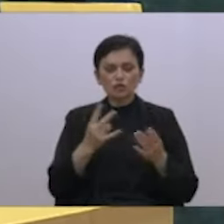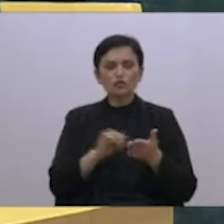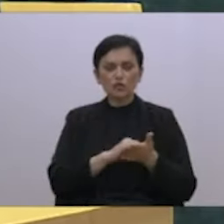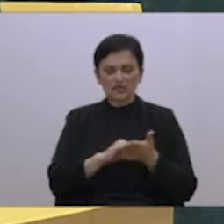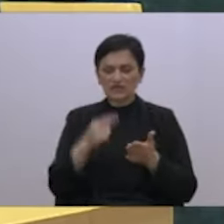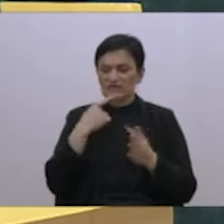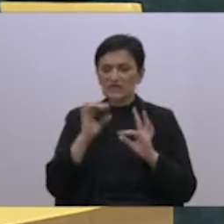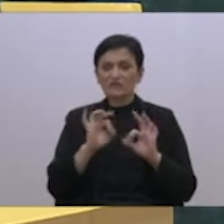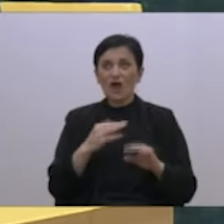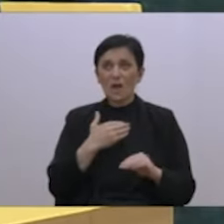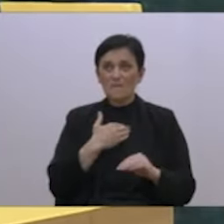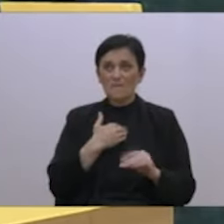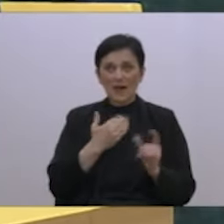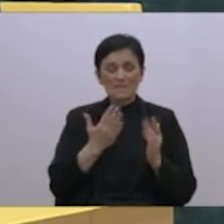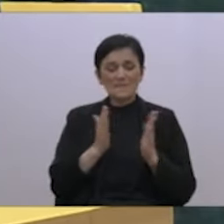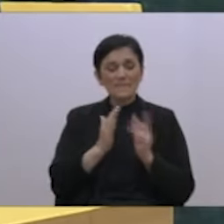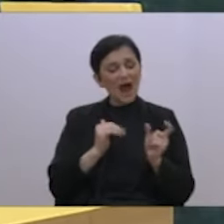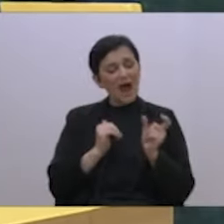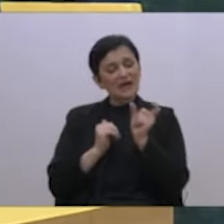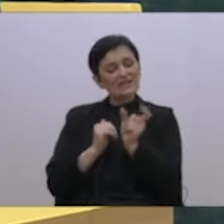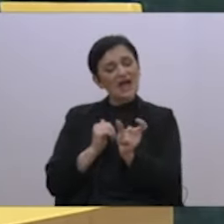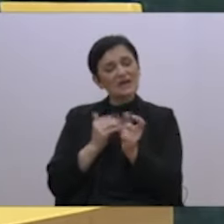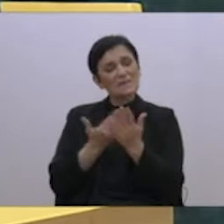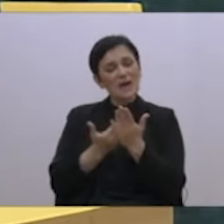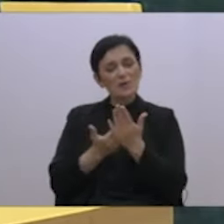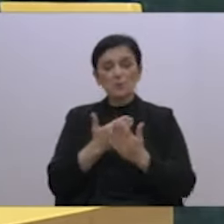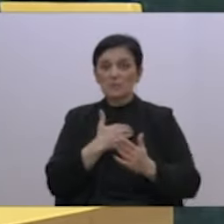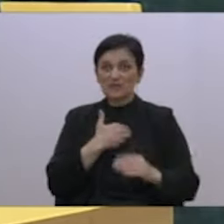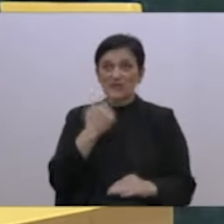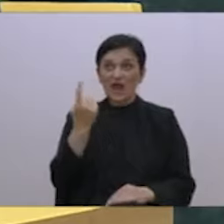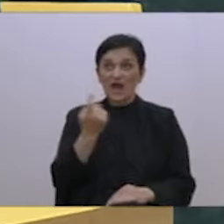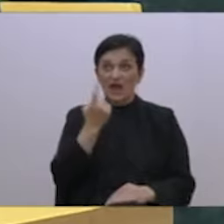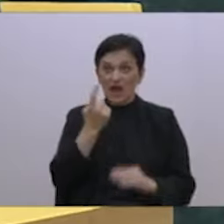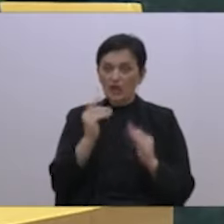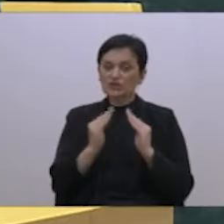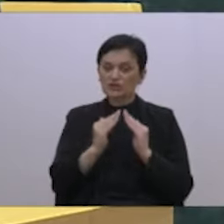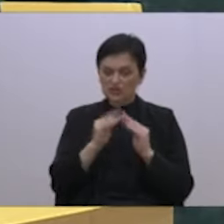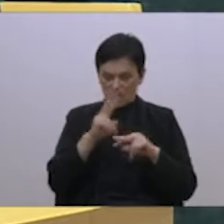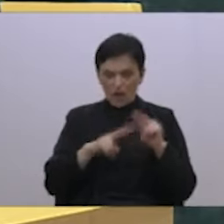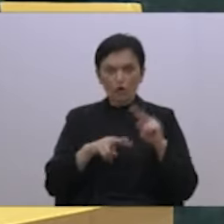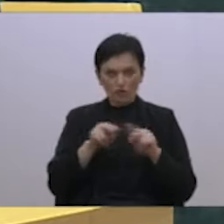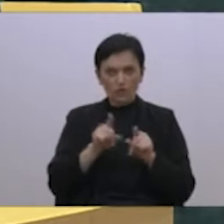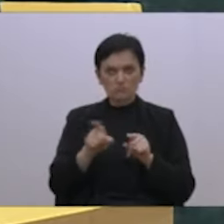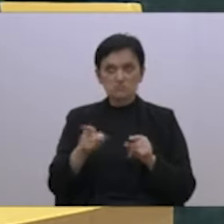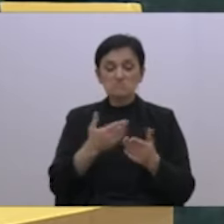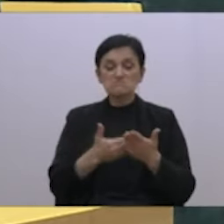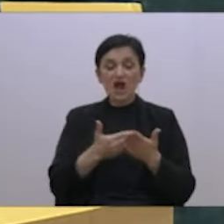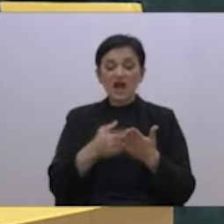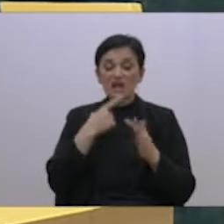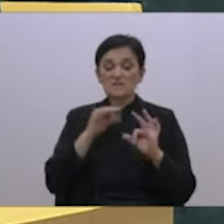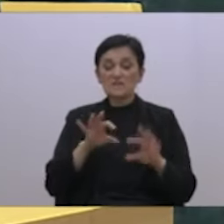მე პატარა მაგალითზე მინდა ასე ვთქვათ ხარისხიან სახლებს აშენებს სხვათა შორის და მაგალითი მინდა